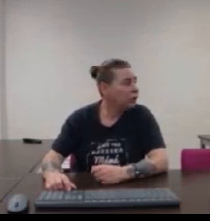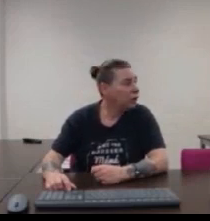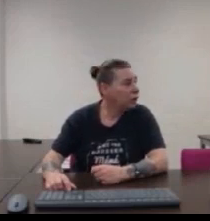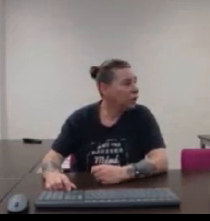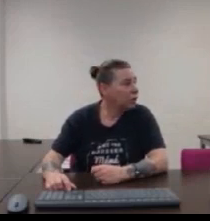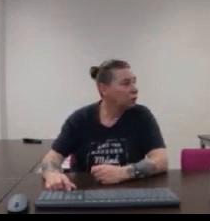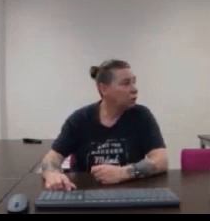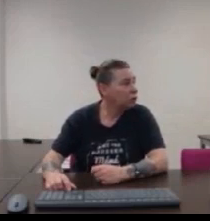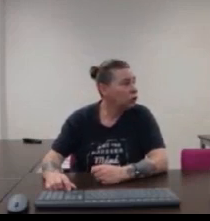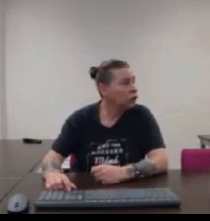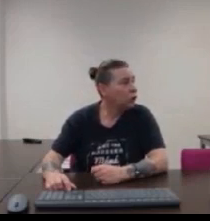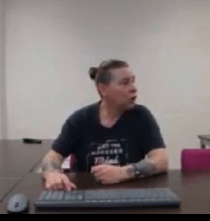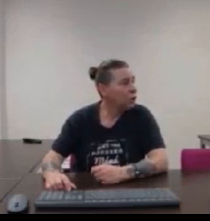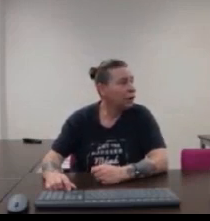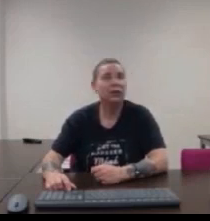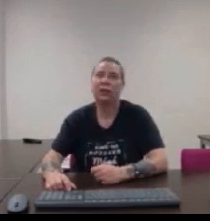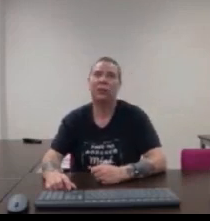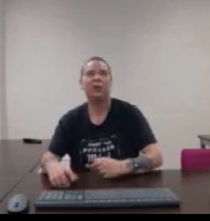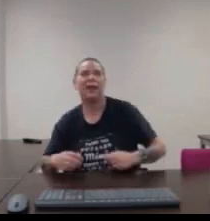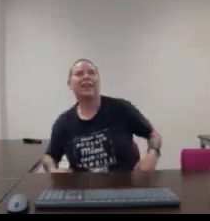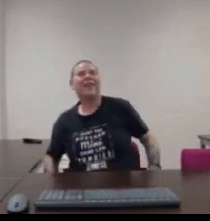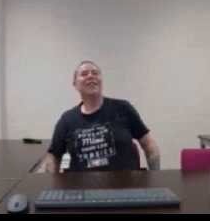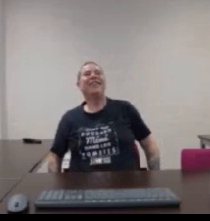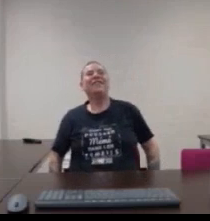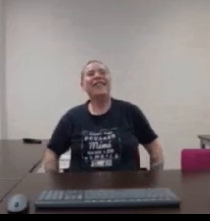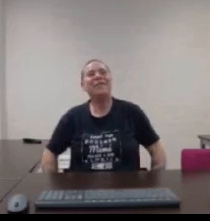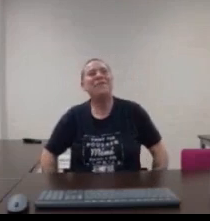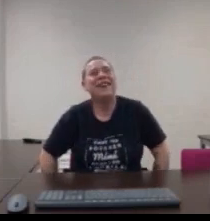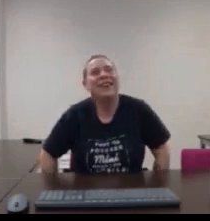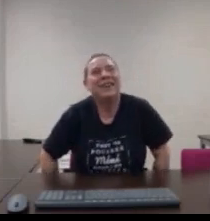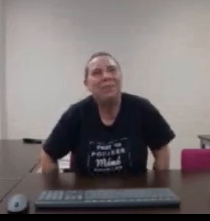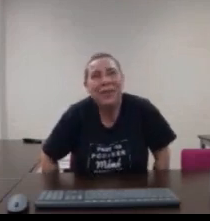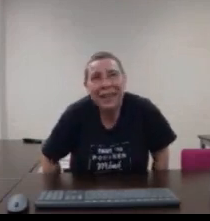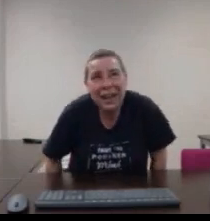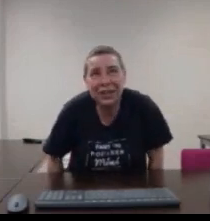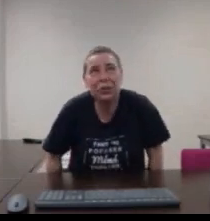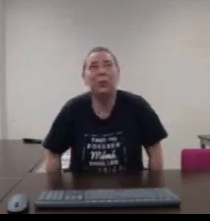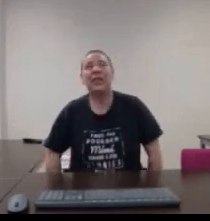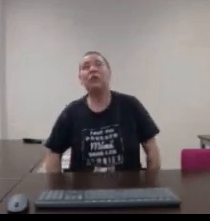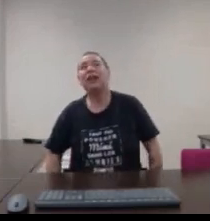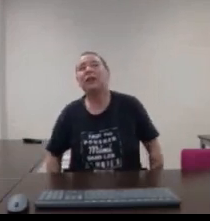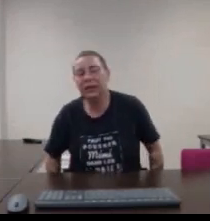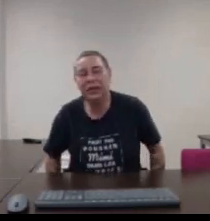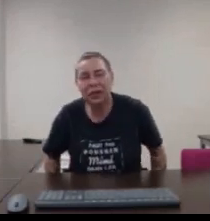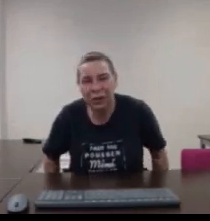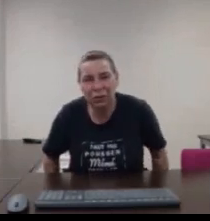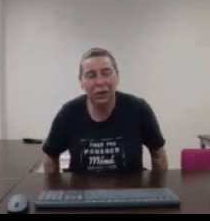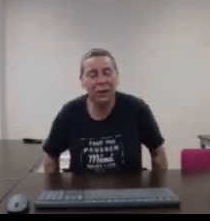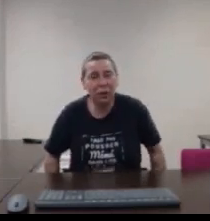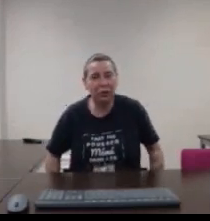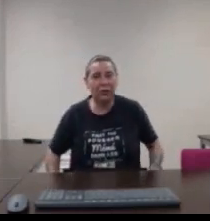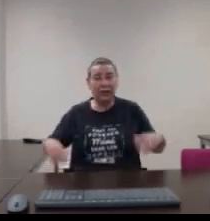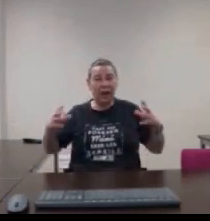Je sais plus si c'est qui la lumière. Si c'est moi la lumière? Oui, c'est moi la lumière. Et l'environnement. Au niveau de la lumière, plus l'éclairage est homogène, moins la sollicitation